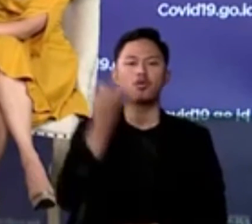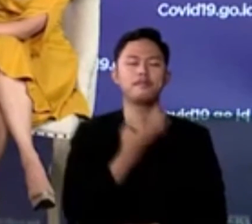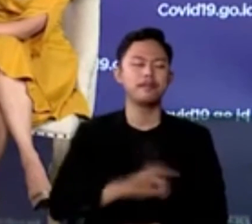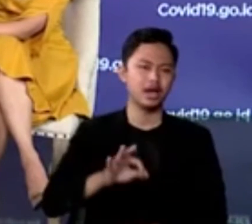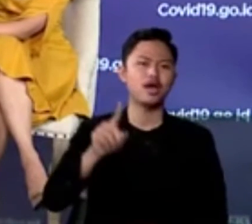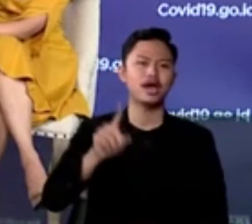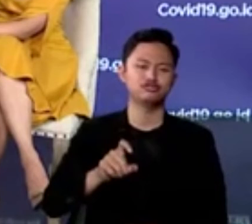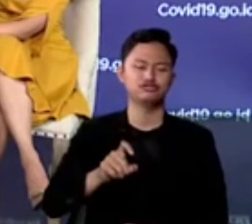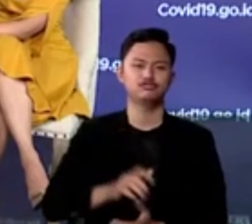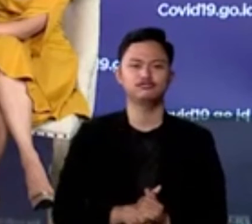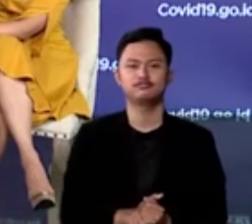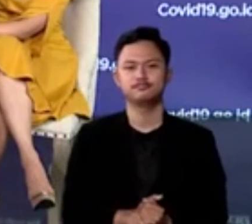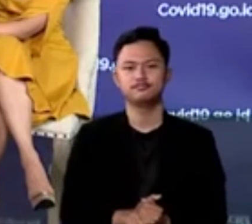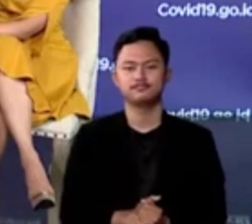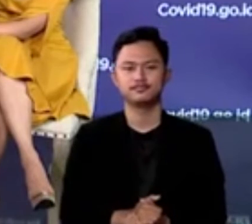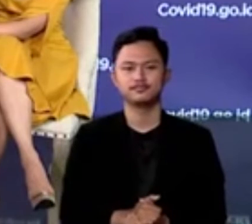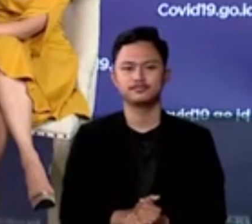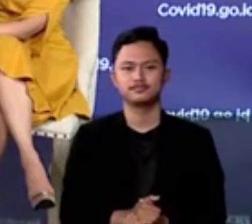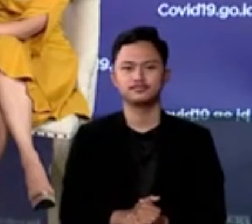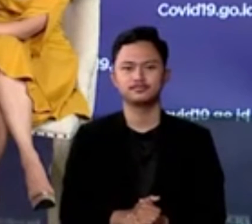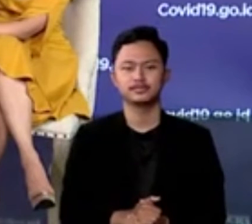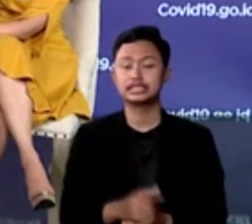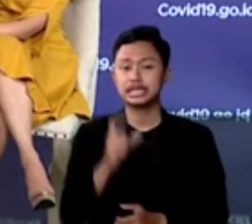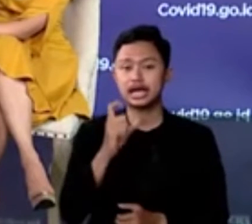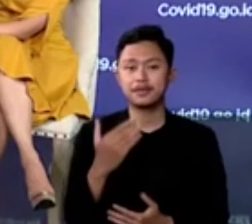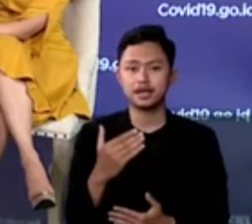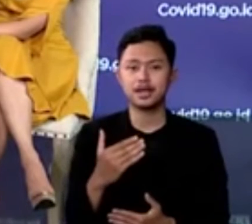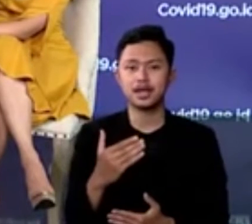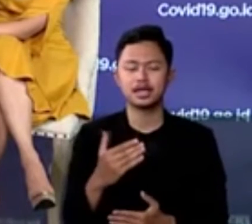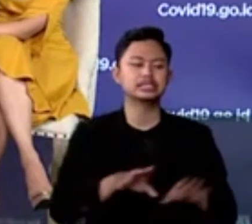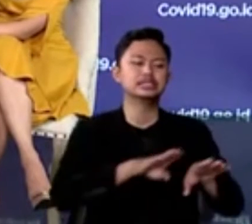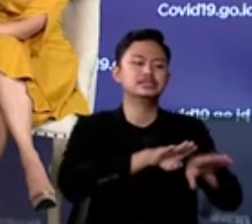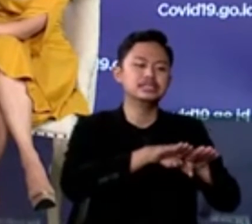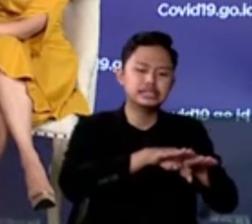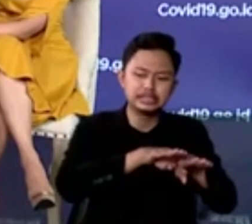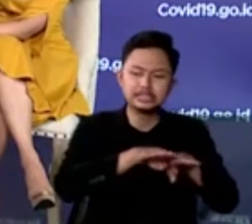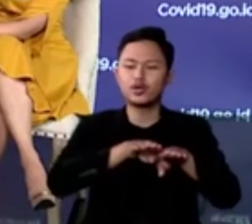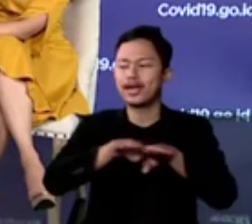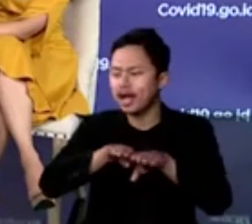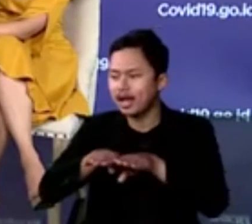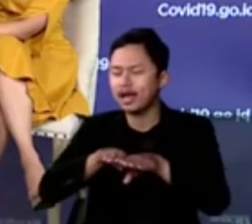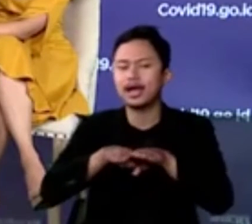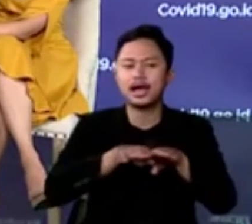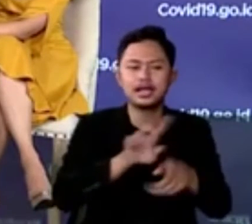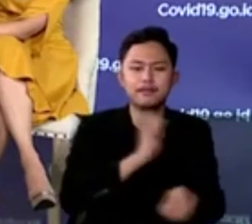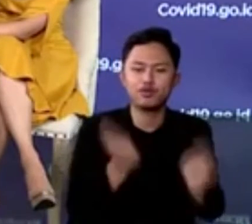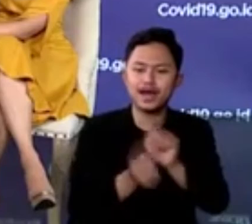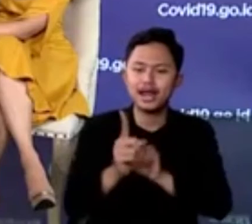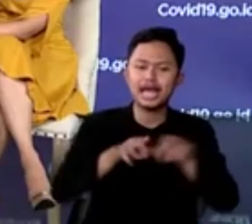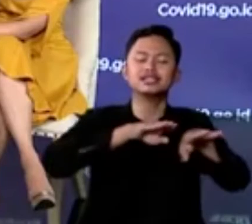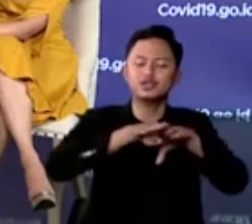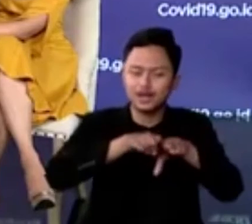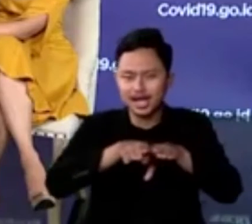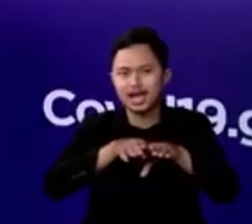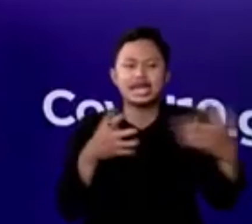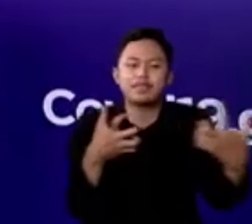berinovasi yang pertama di adegan berinovasi dengan terus beradaptasi dengan perubahan-perubahan yang ada